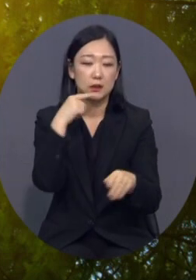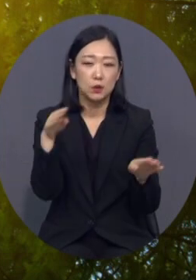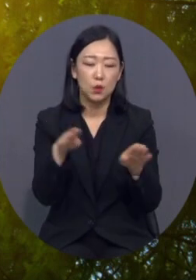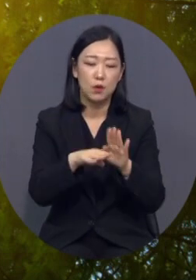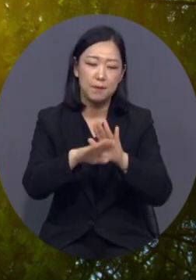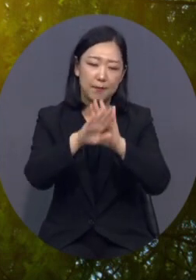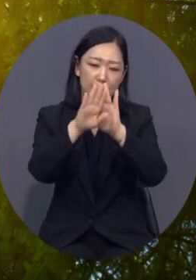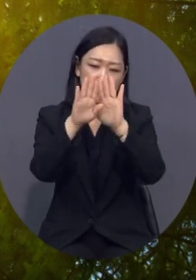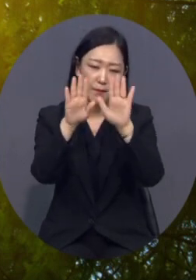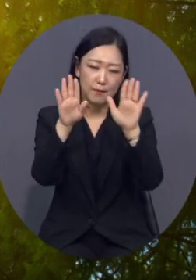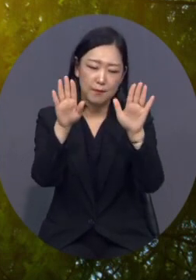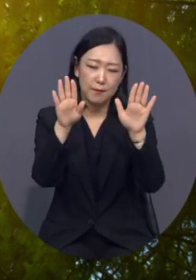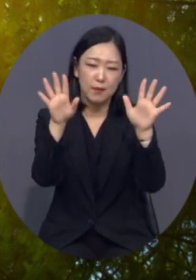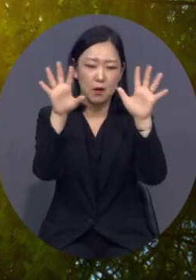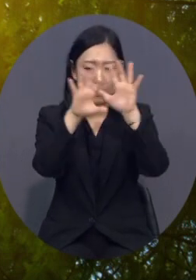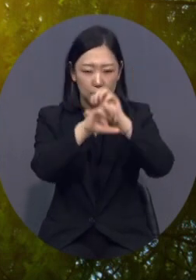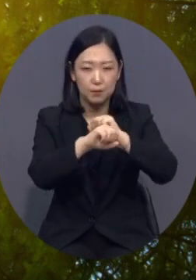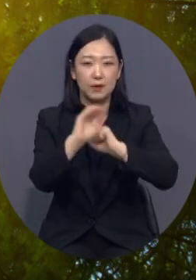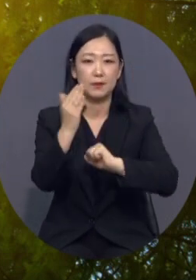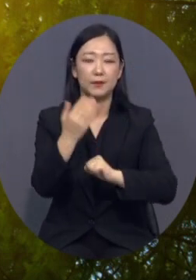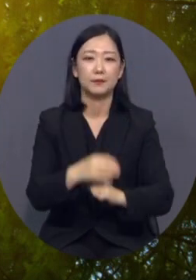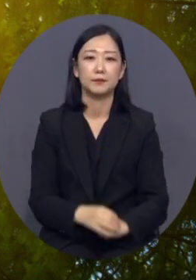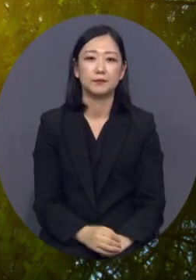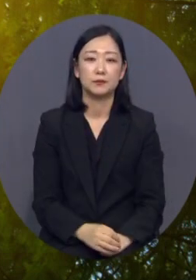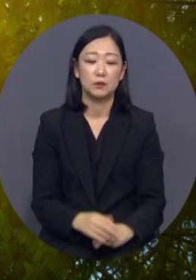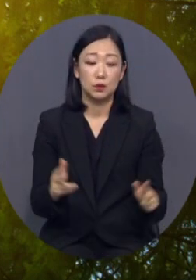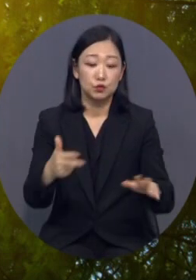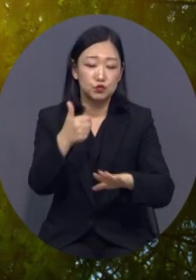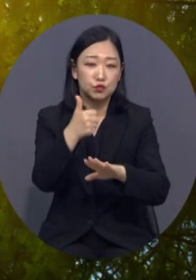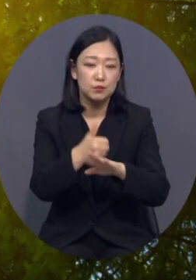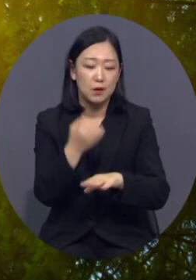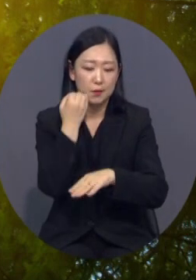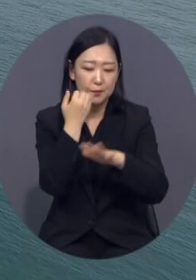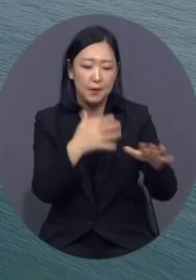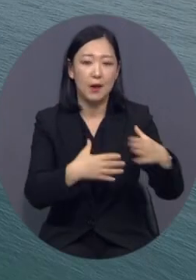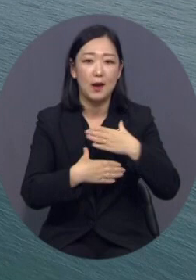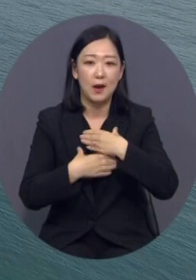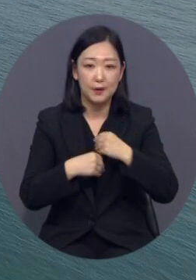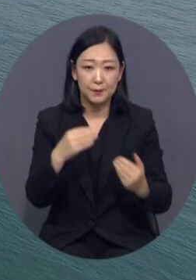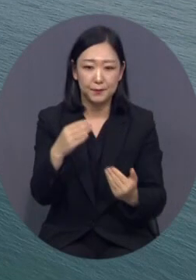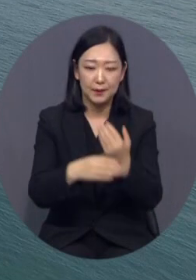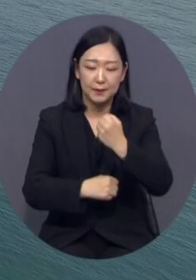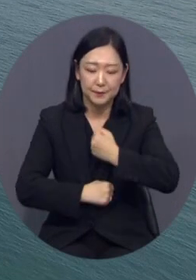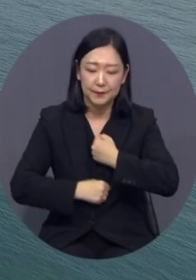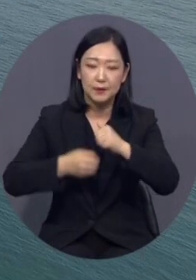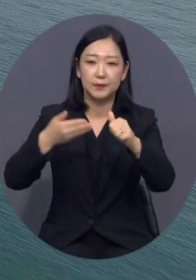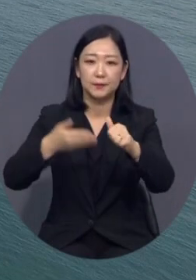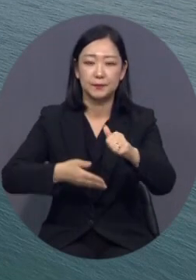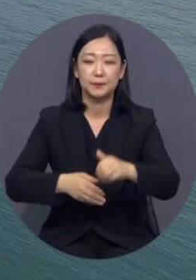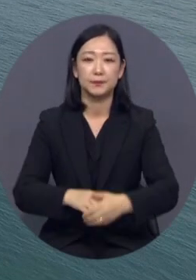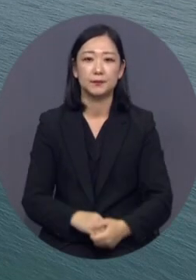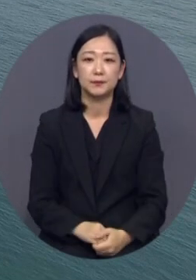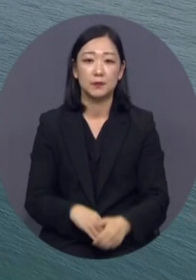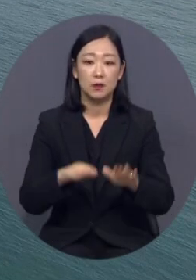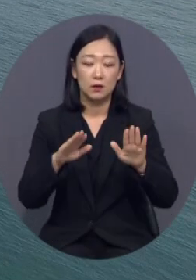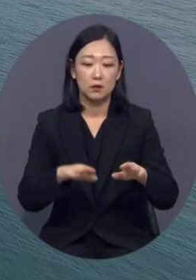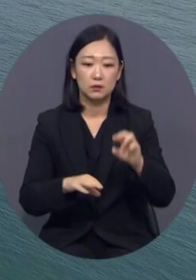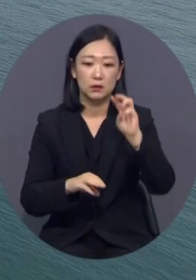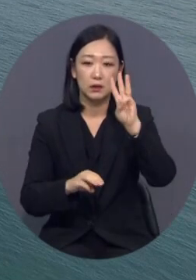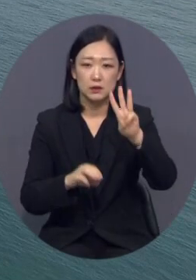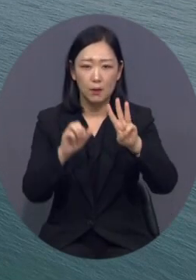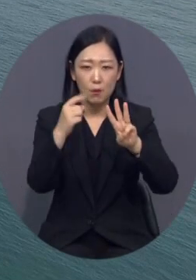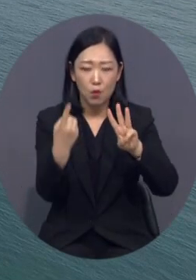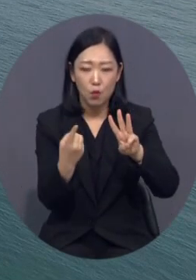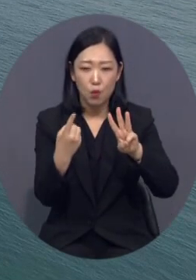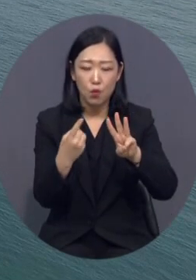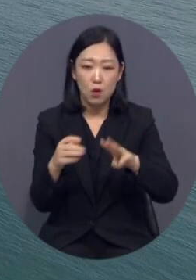하늘빛이 차차 흐려지겠습니다 주말 동안 해안가 안전사고에도 유의하셔야겠습니다 현재 제 3호